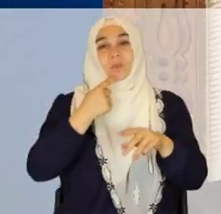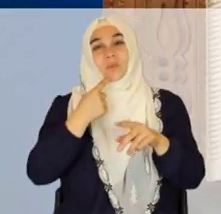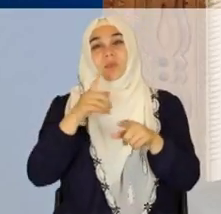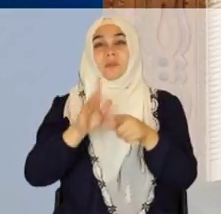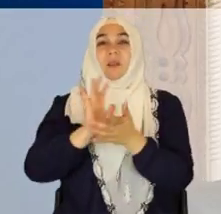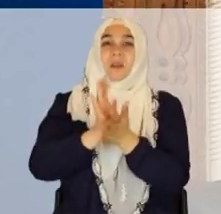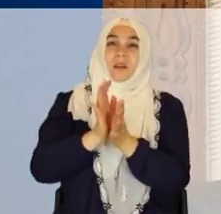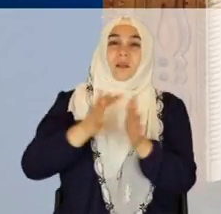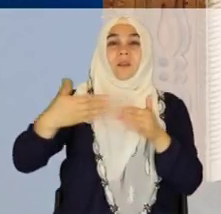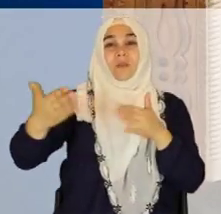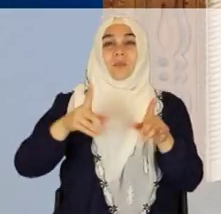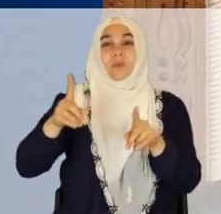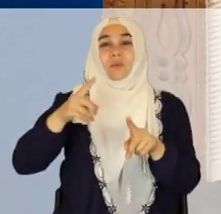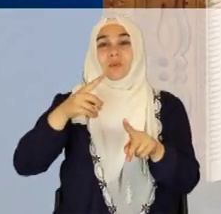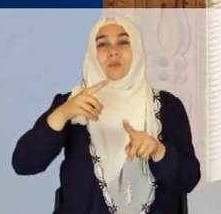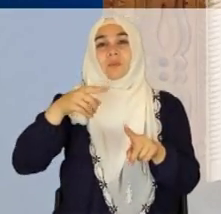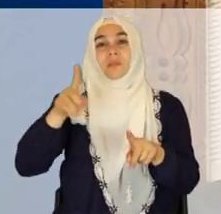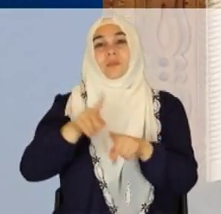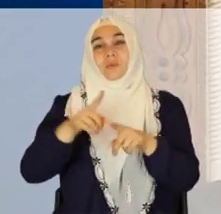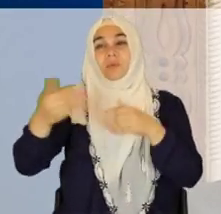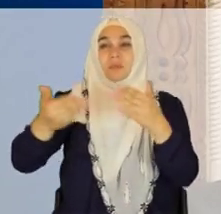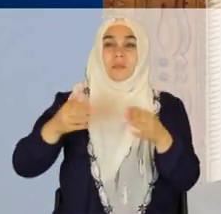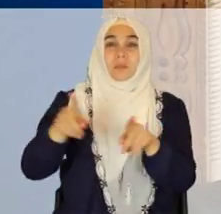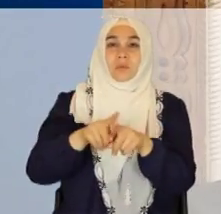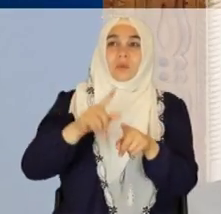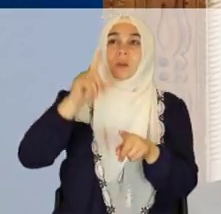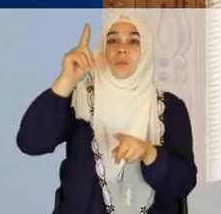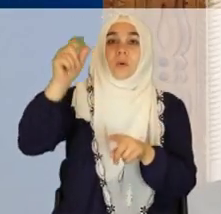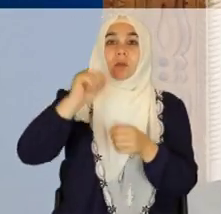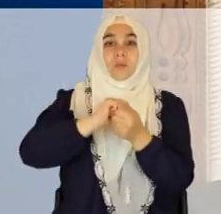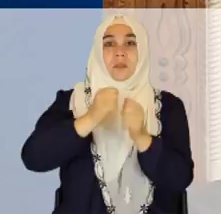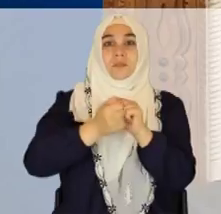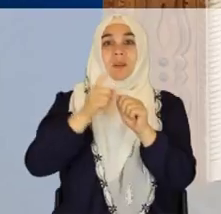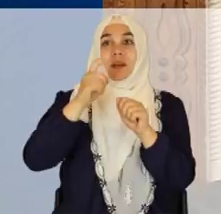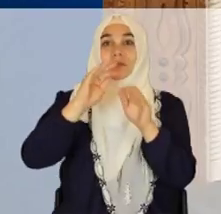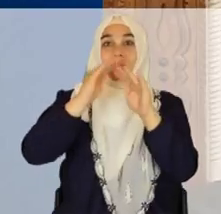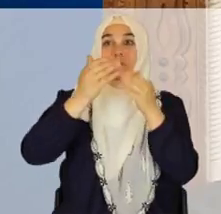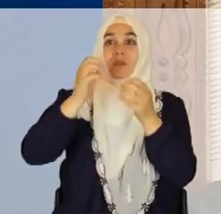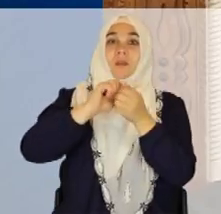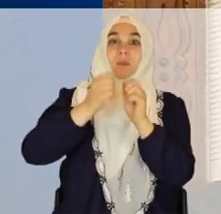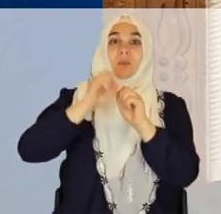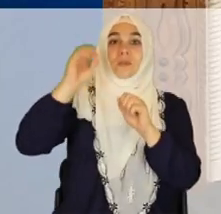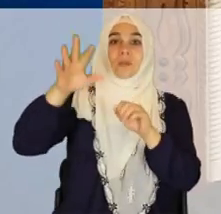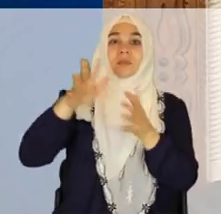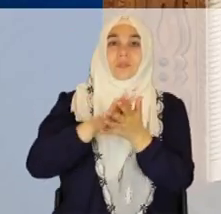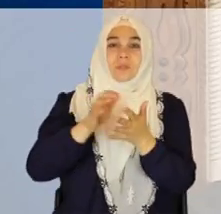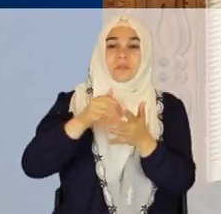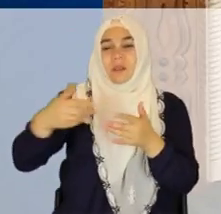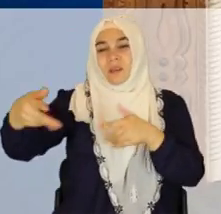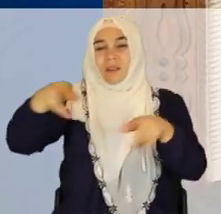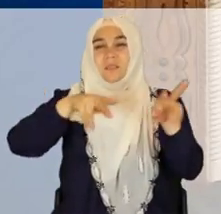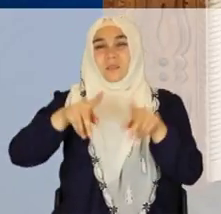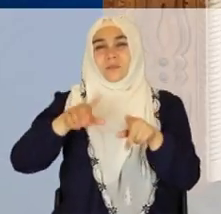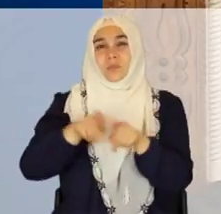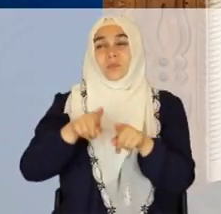tiqilinch bo'ladi, buyrug'iga o'xshab bir qanchasi o'ladi. ostin ustun bo'ladi, oyog'ini ostida